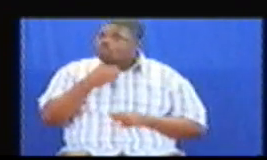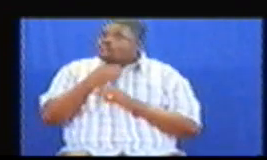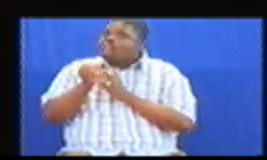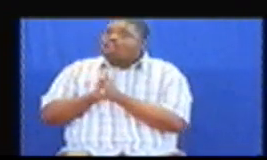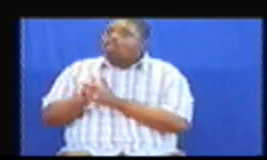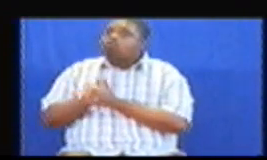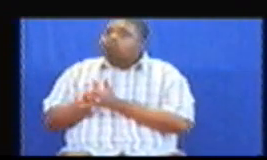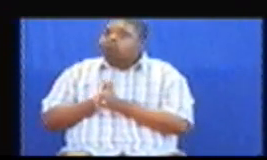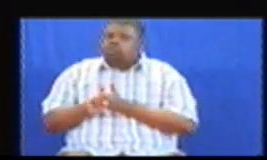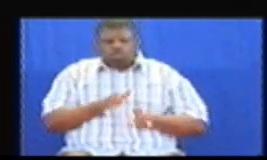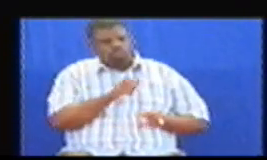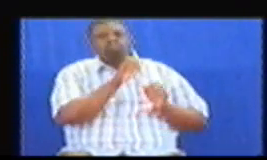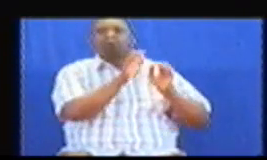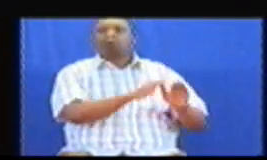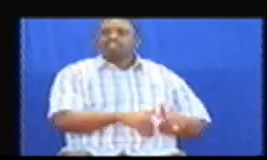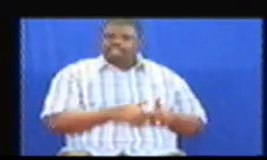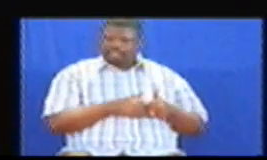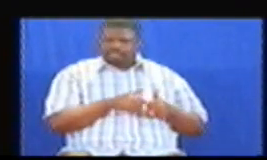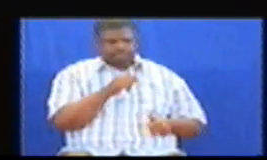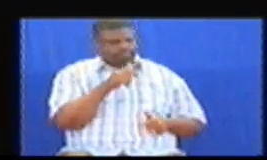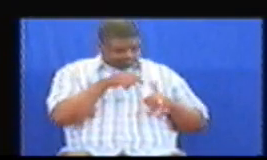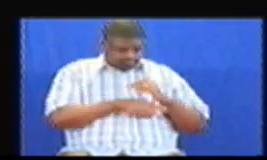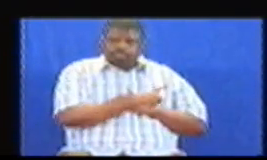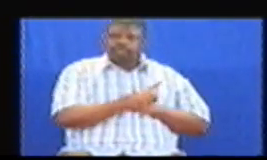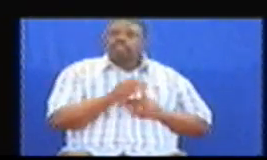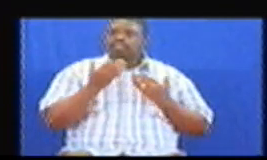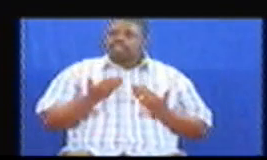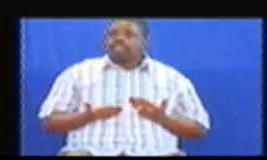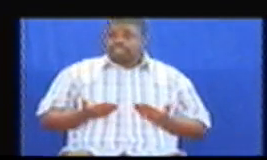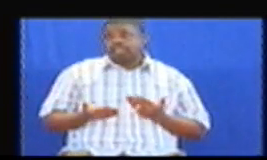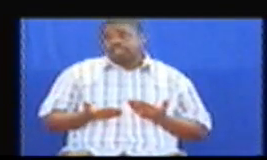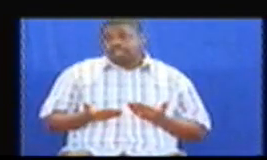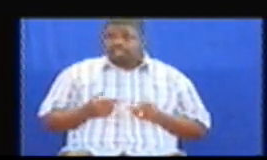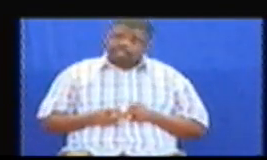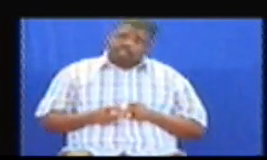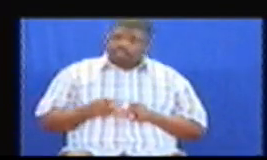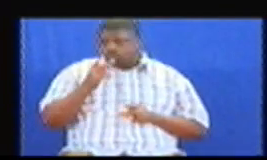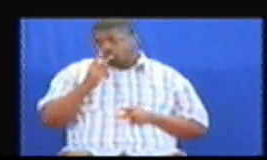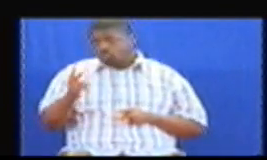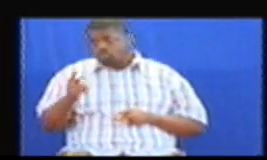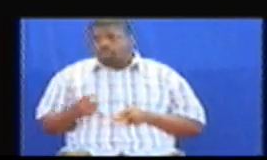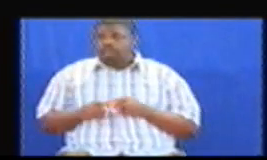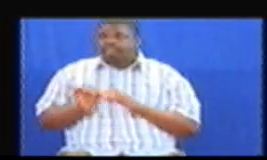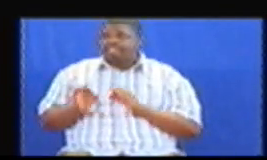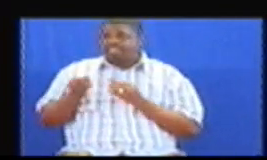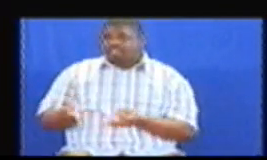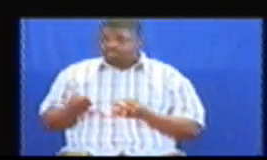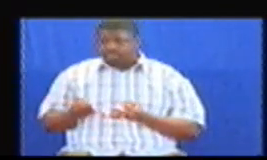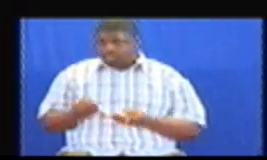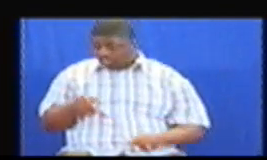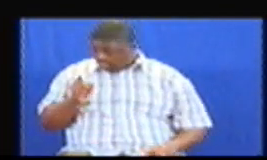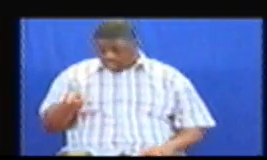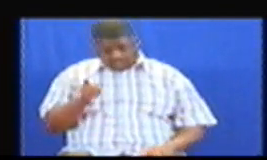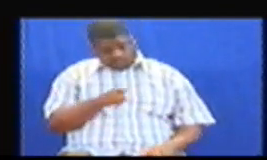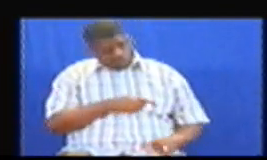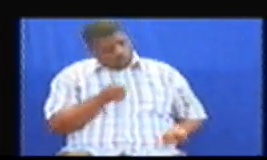Hivyo basi ni mapendekezo ambayo ningependa kuiomba serikali tuone ni namna gani tutaondoa wakurugenzi